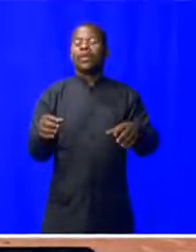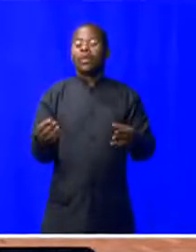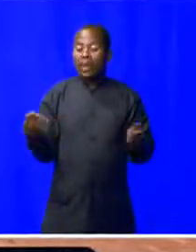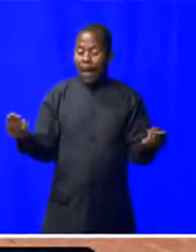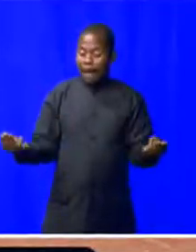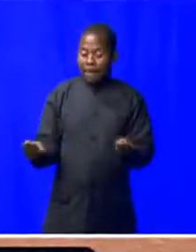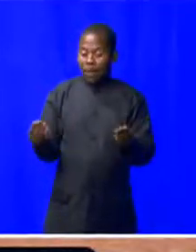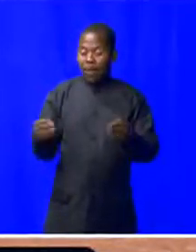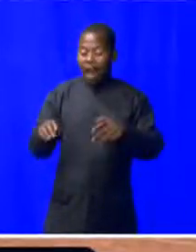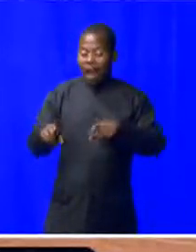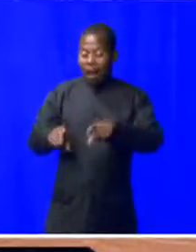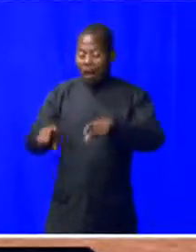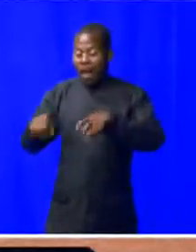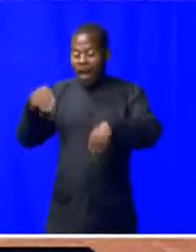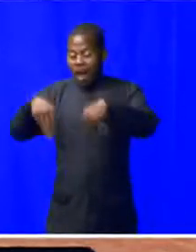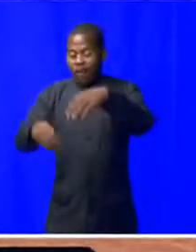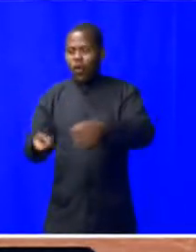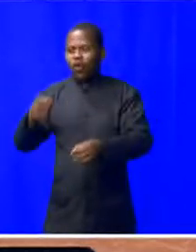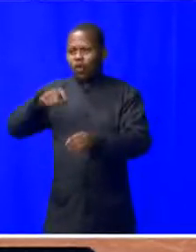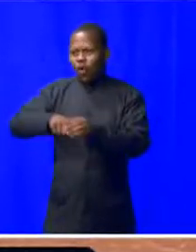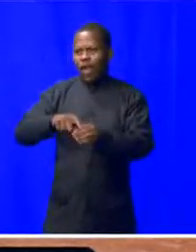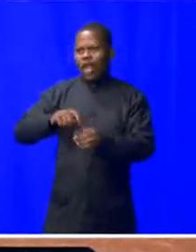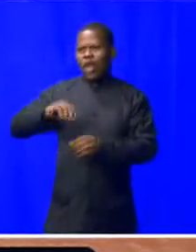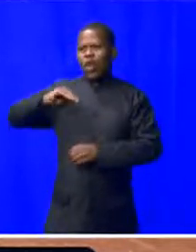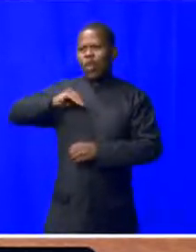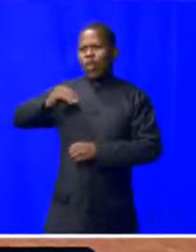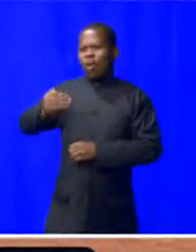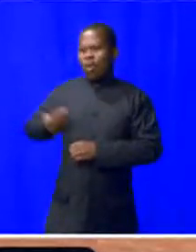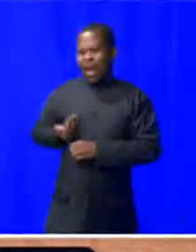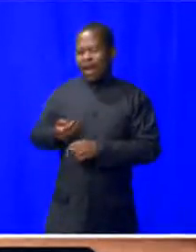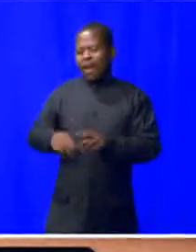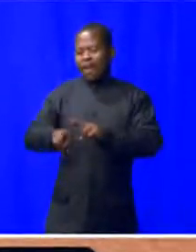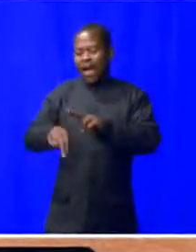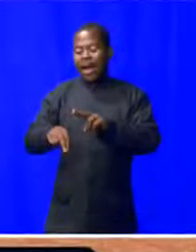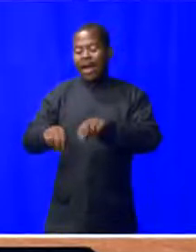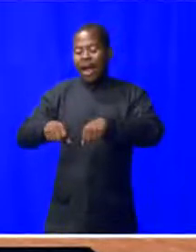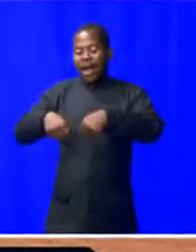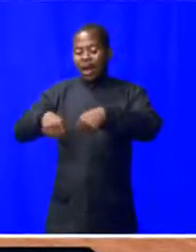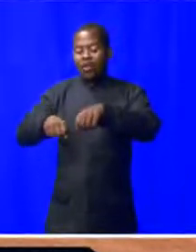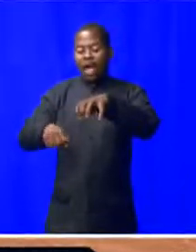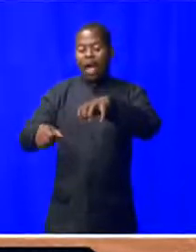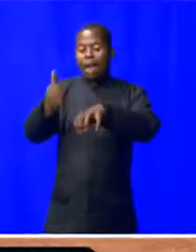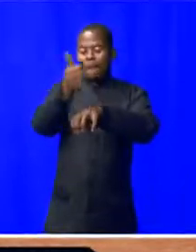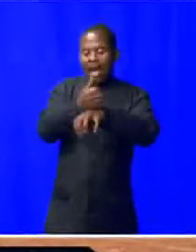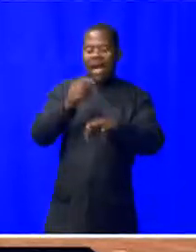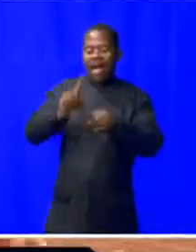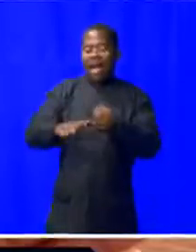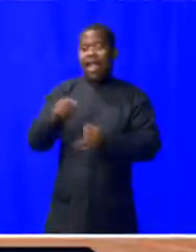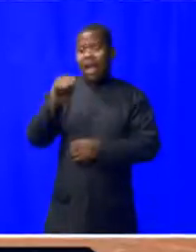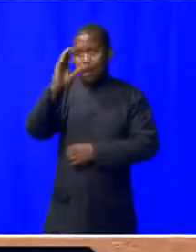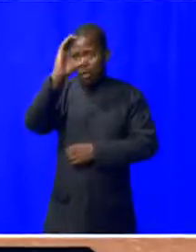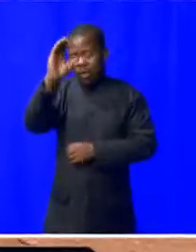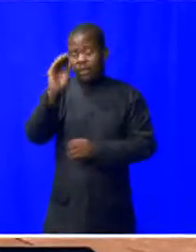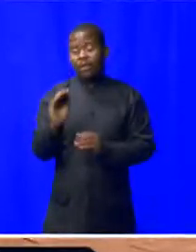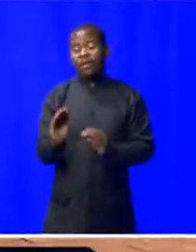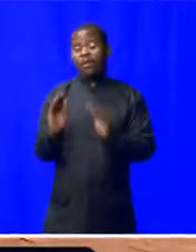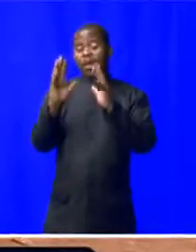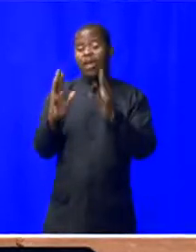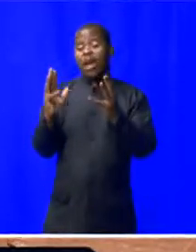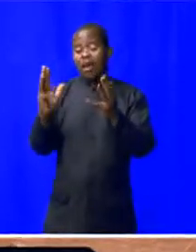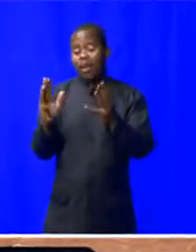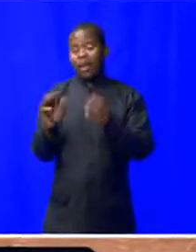ema-candidates ikakhulu bomake bakhona la endvuneni yenkhundla bakhona la kubobucopho. Nasibuka